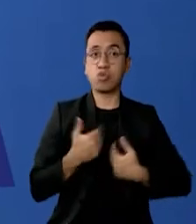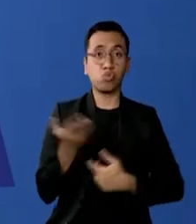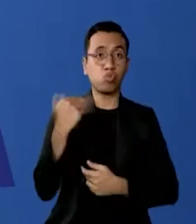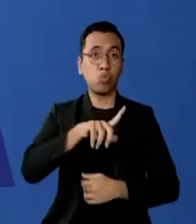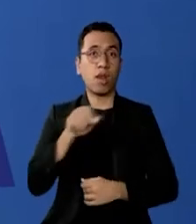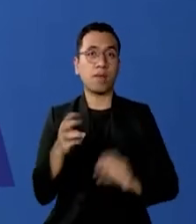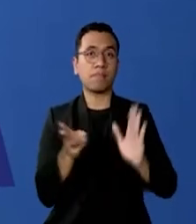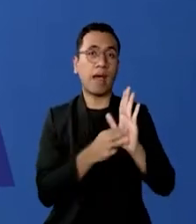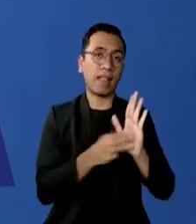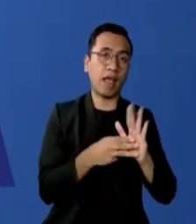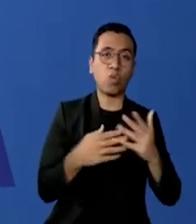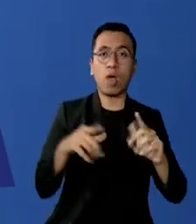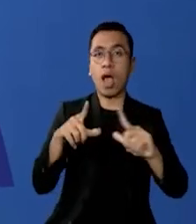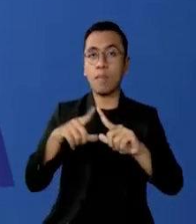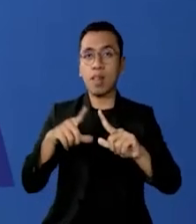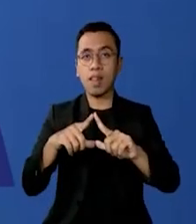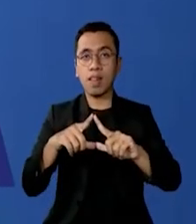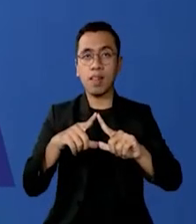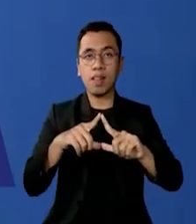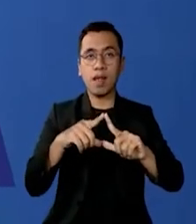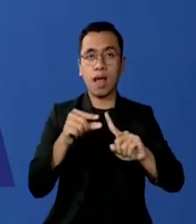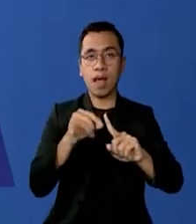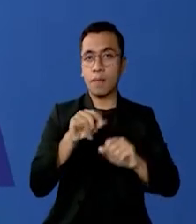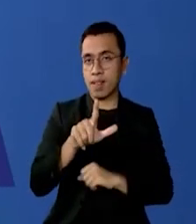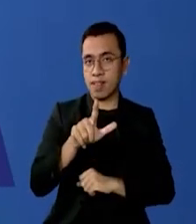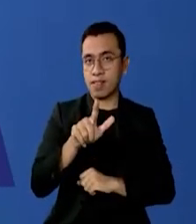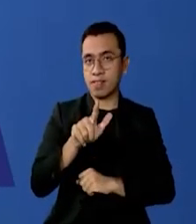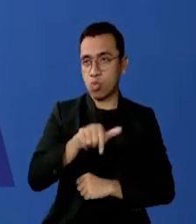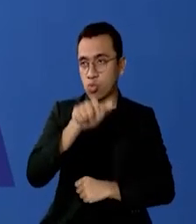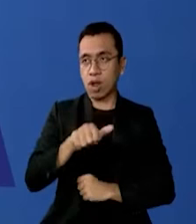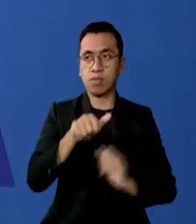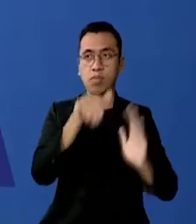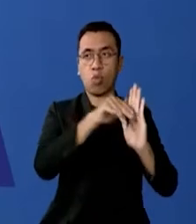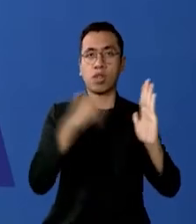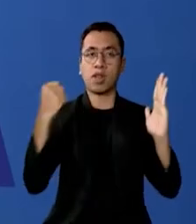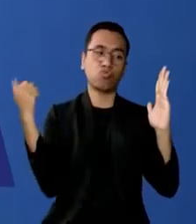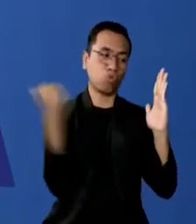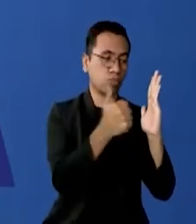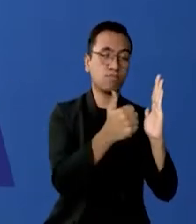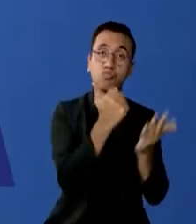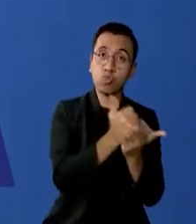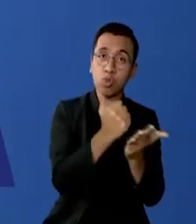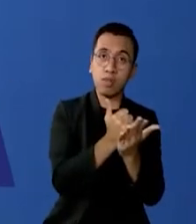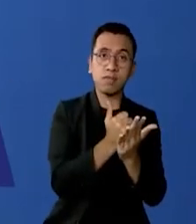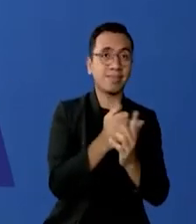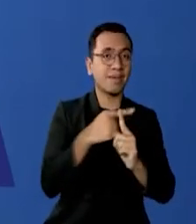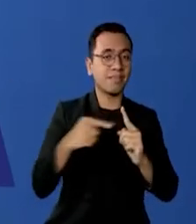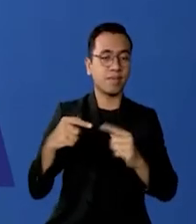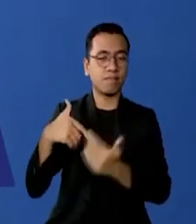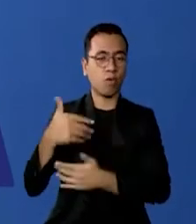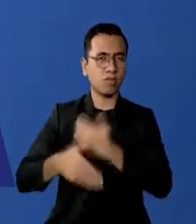atau April mereka melakukan kroto kesehatan dengan ketat tetapi lama-kelamaan